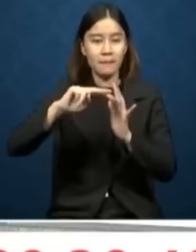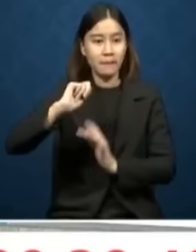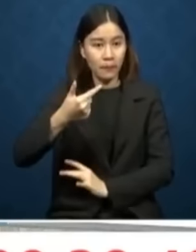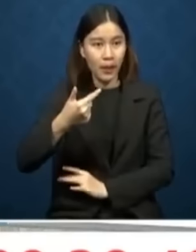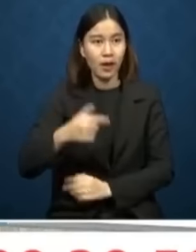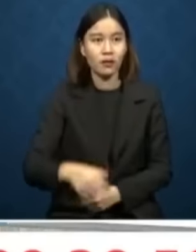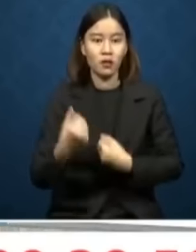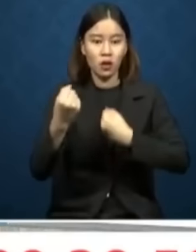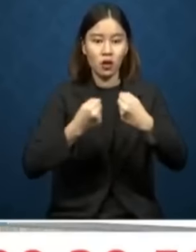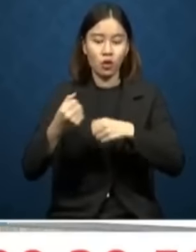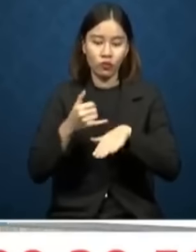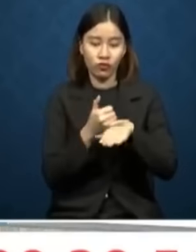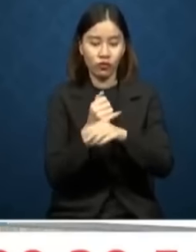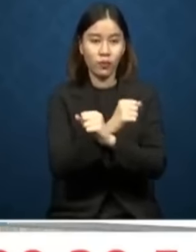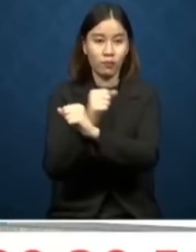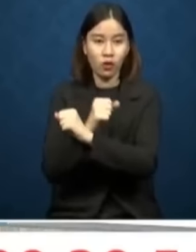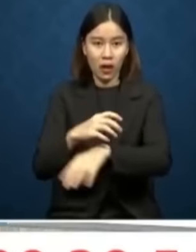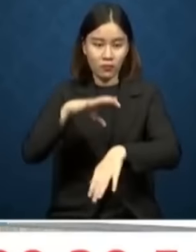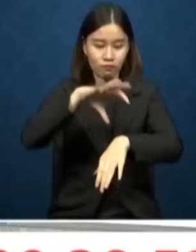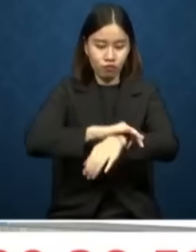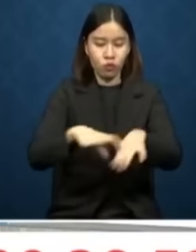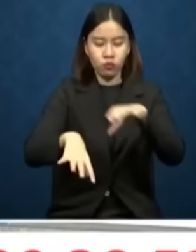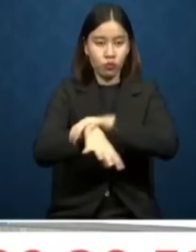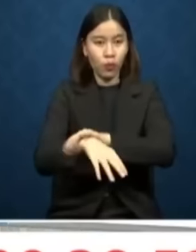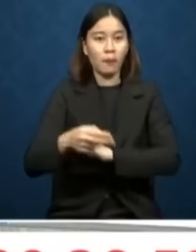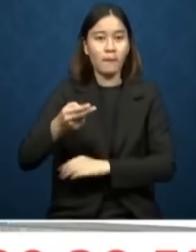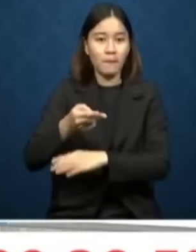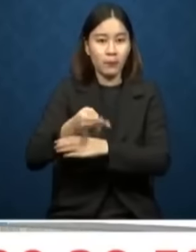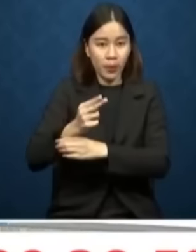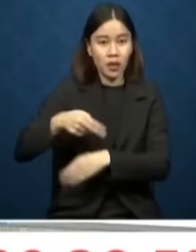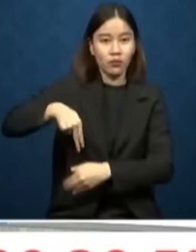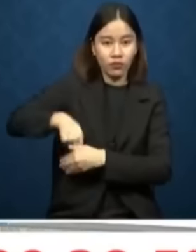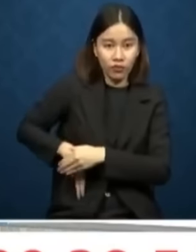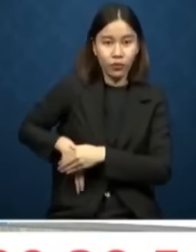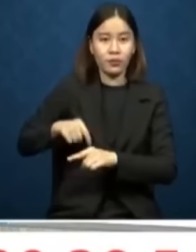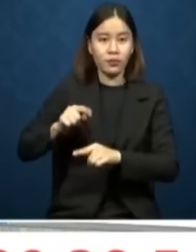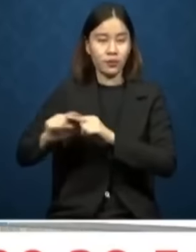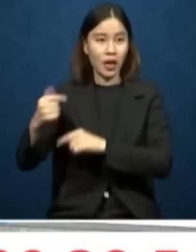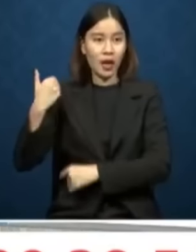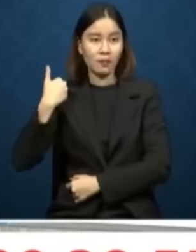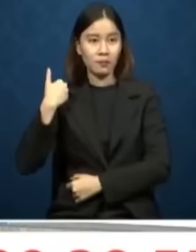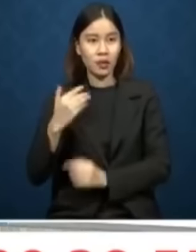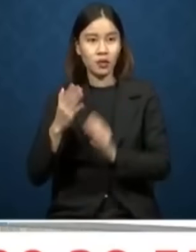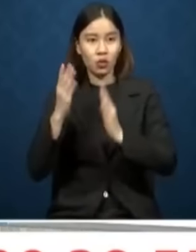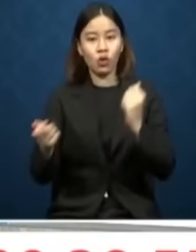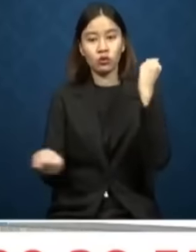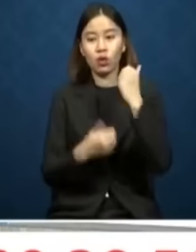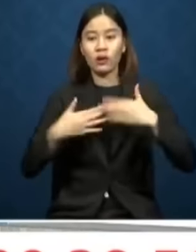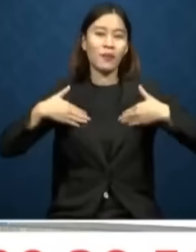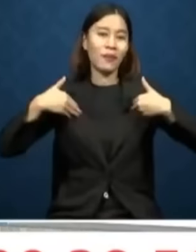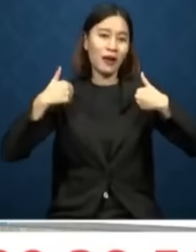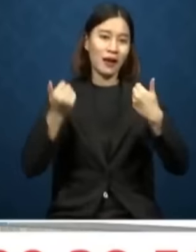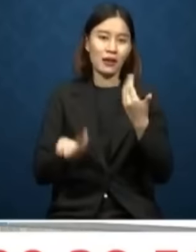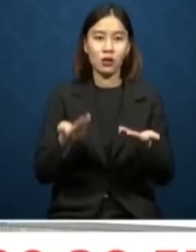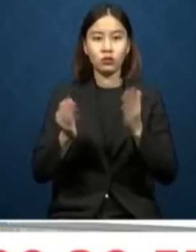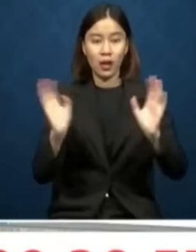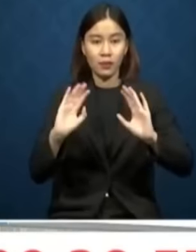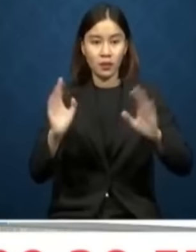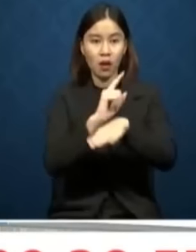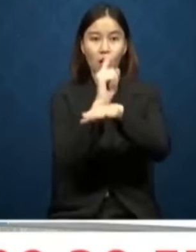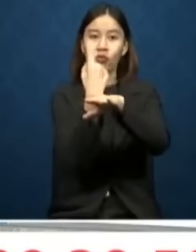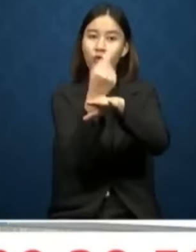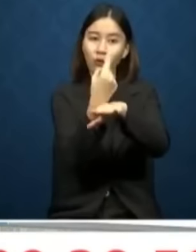ถคุ้มกันพร้อมกุญแจพร้อมโซ่พร้อมปืนไม่ใช่เอานักโทษกันไปตามสบาย ขึ้นเฮลิคอป